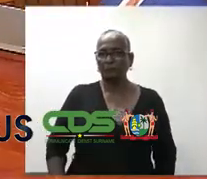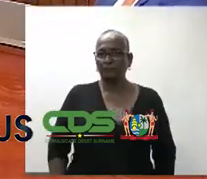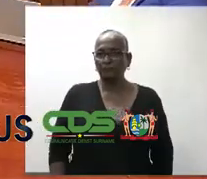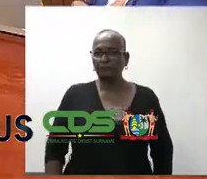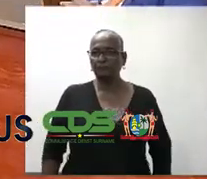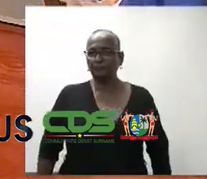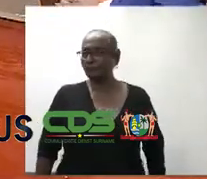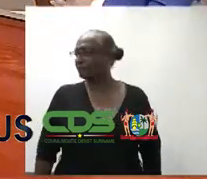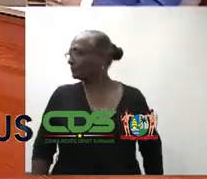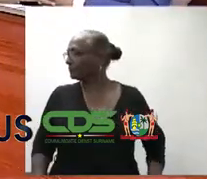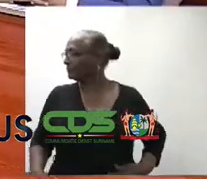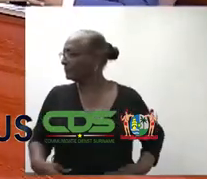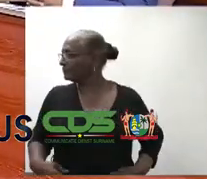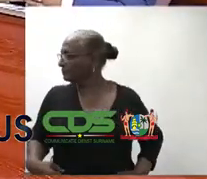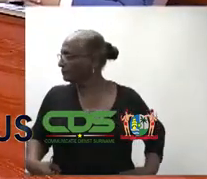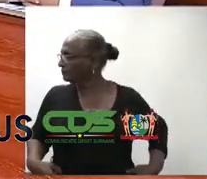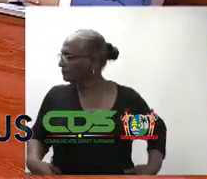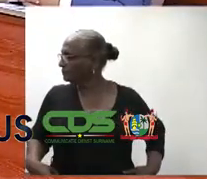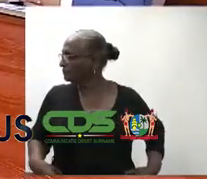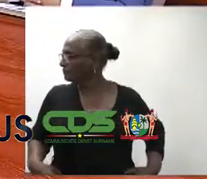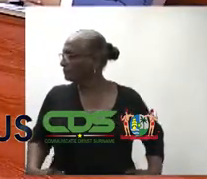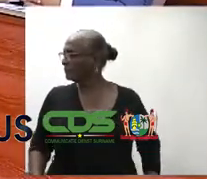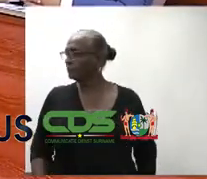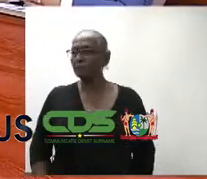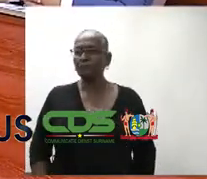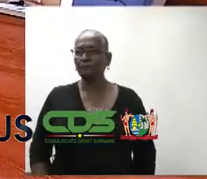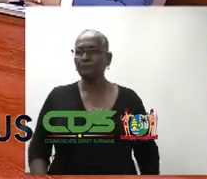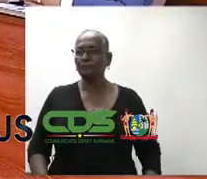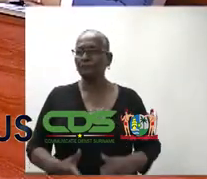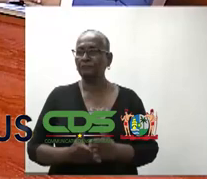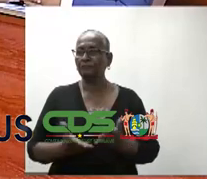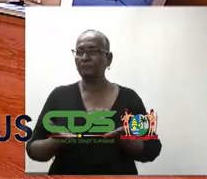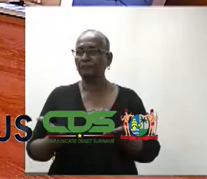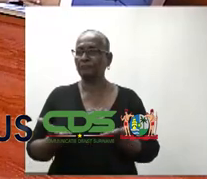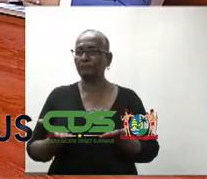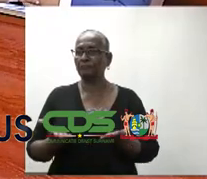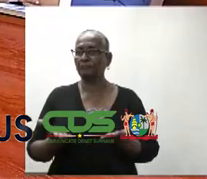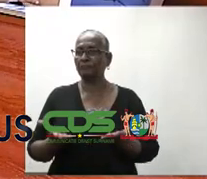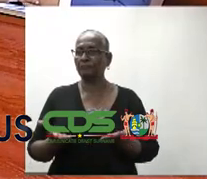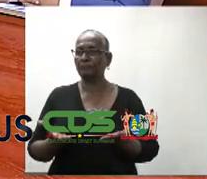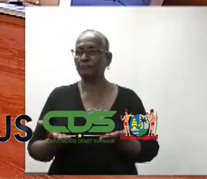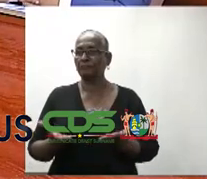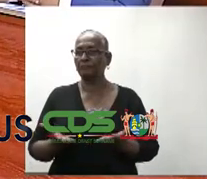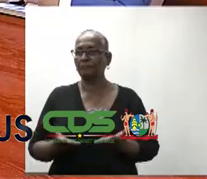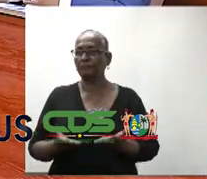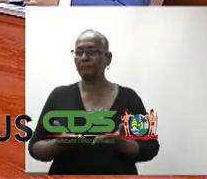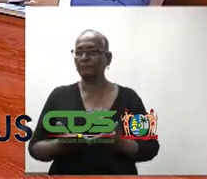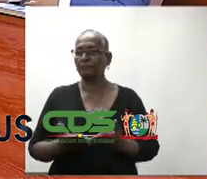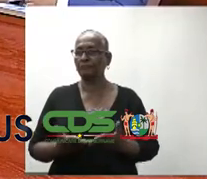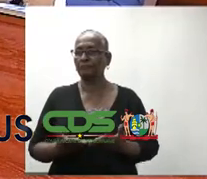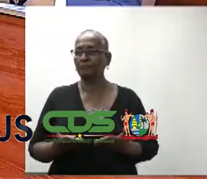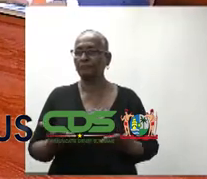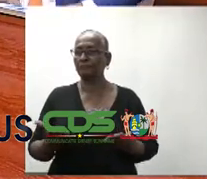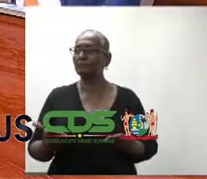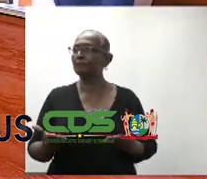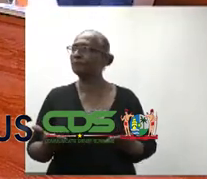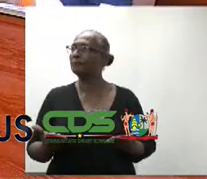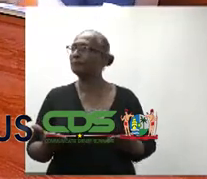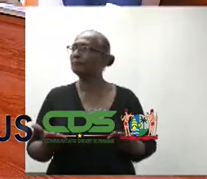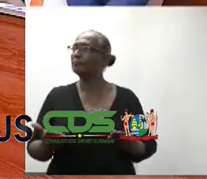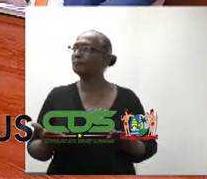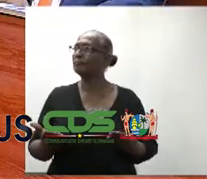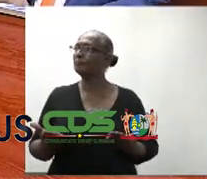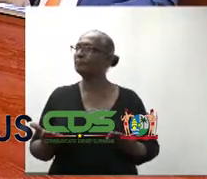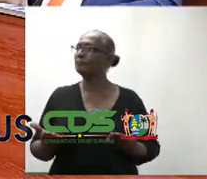respect voor de offers die het volk heeft gebracht en nog steeds brengt. Maar